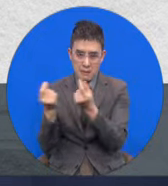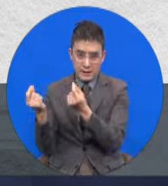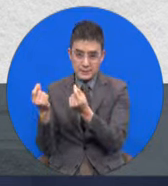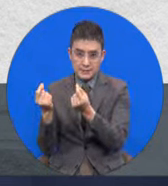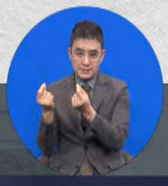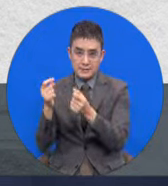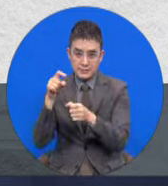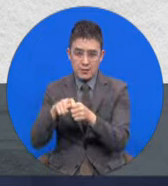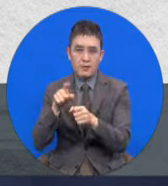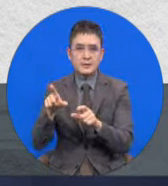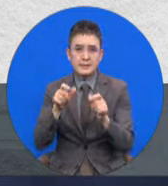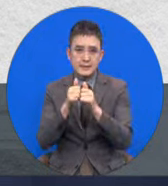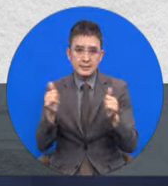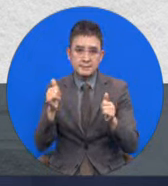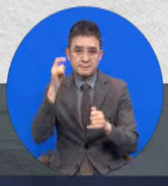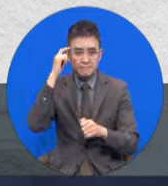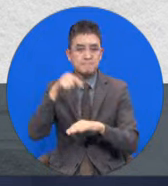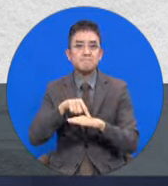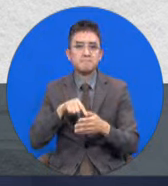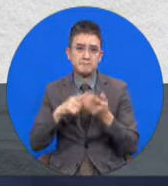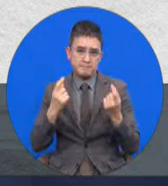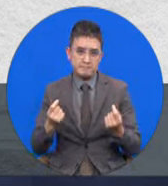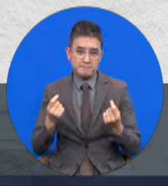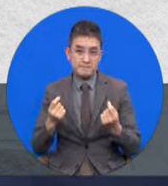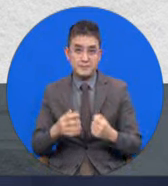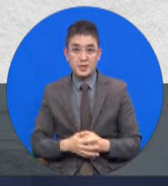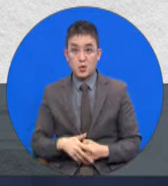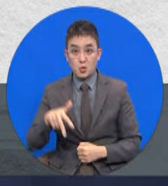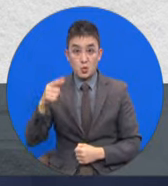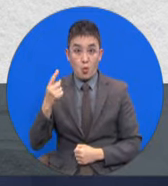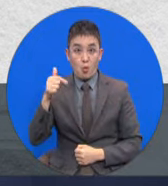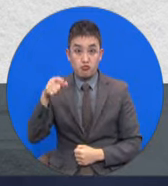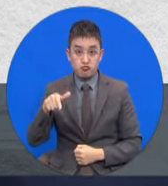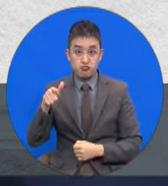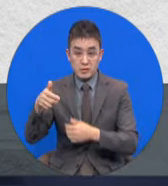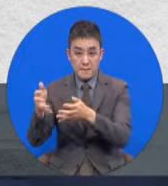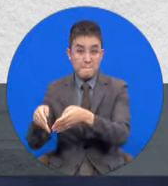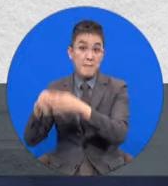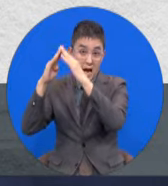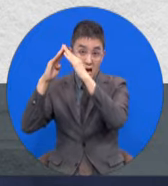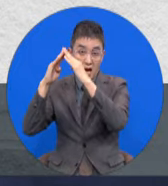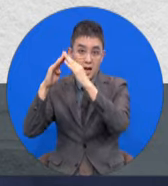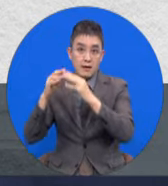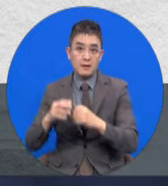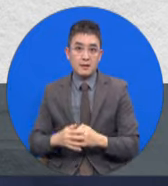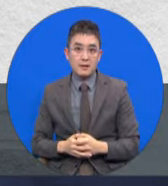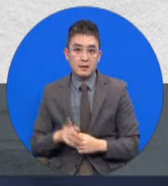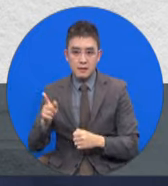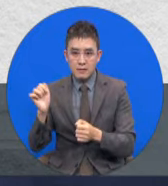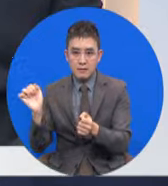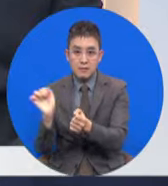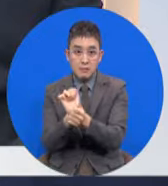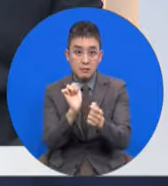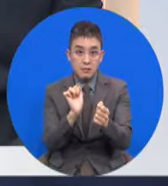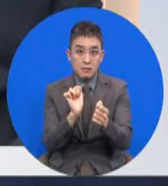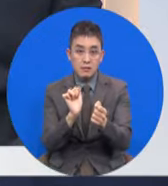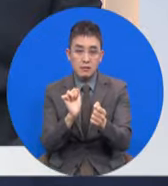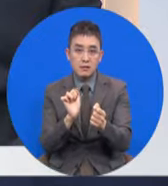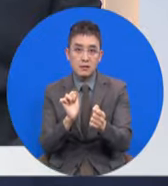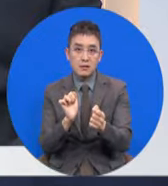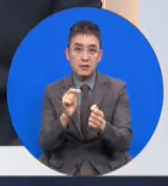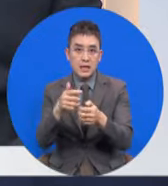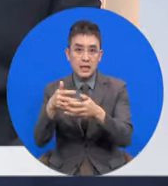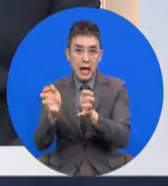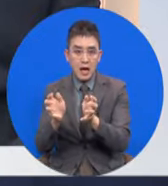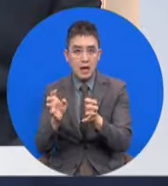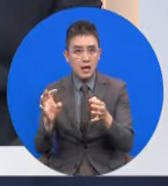한 가지 변수는 좀 있는 것 같습니다. 이 조국 혁신당의 출연 이후에 반영되지 않는 정당 지지율이 생긴 것도